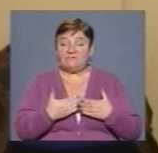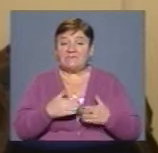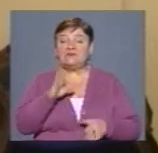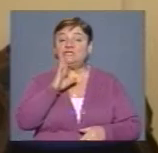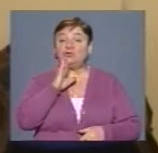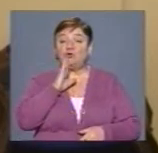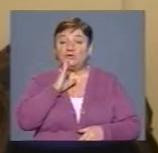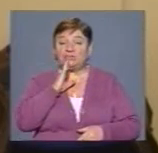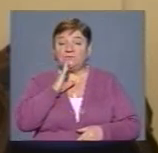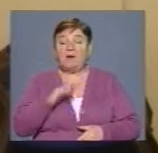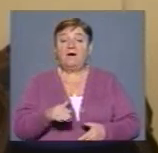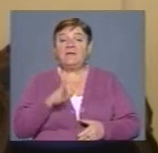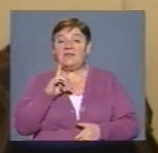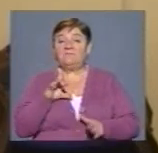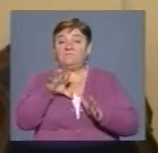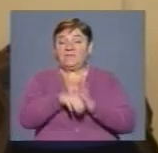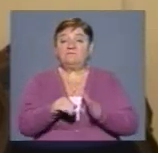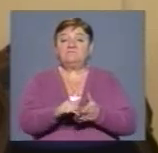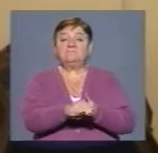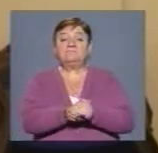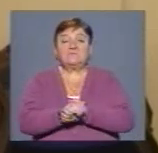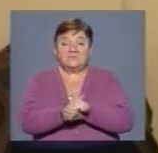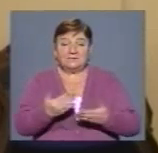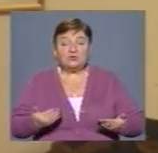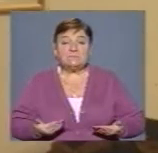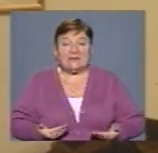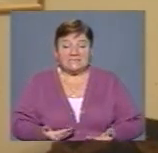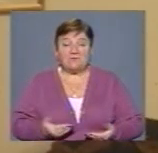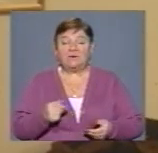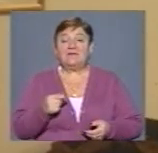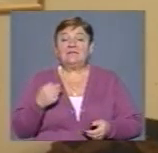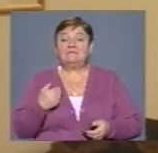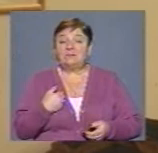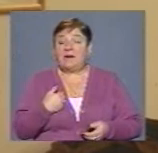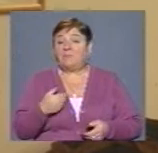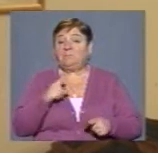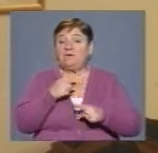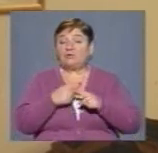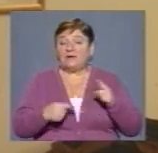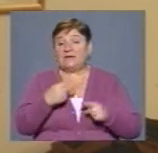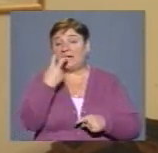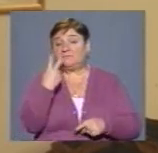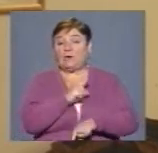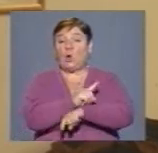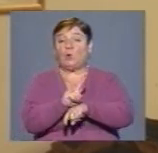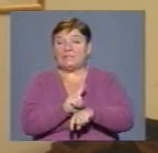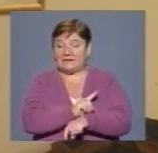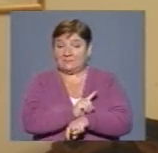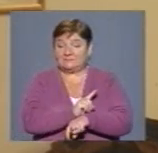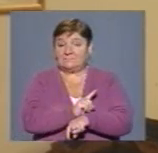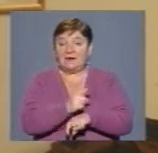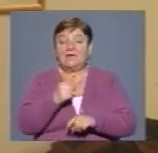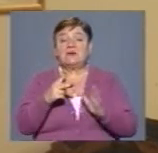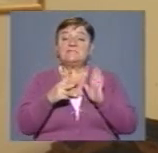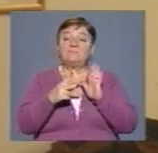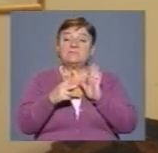і ставлення суспільства до жіночого активізму саме в позитивному сенсі. Гра розрахована десь на 1,5-2 години, і просто з